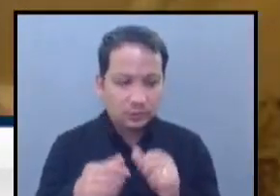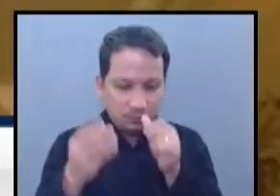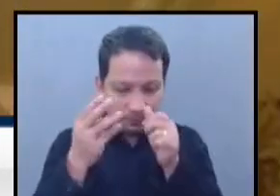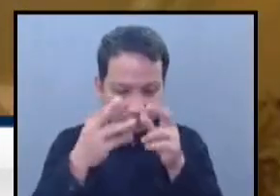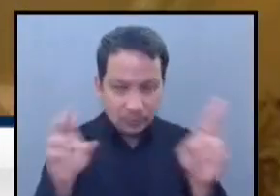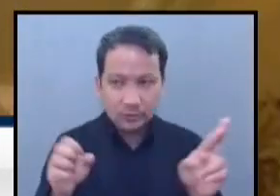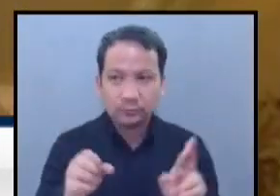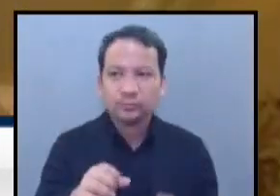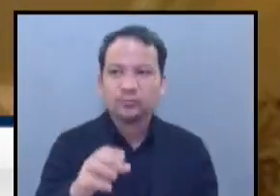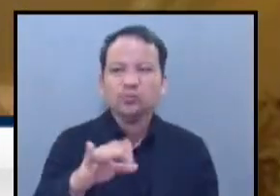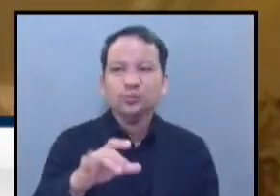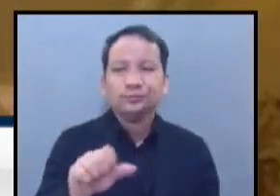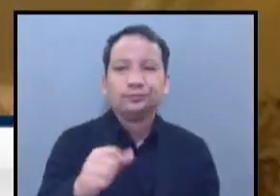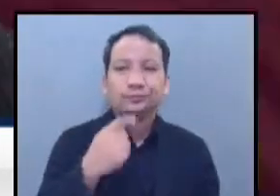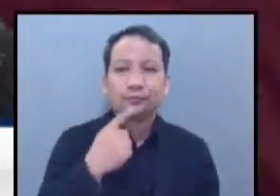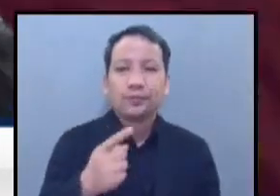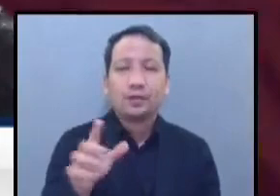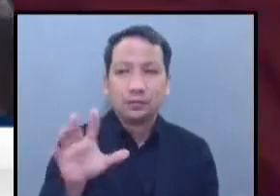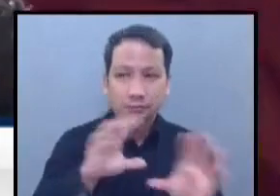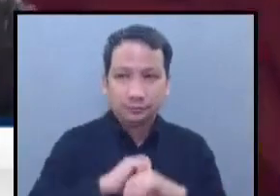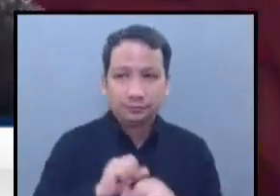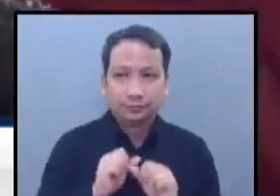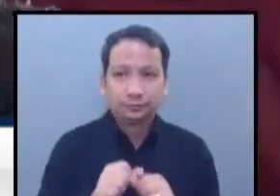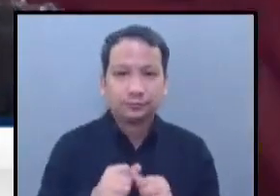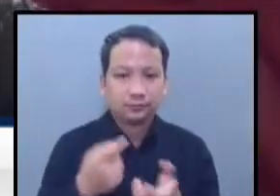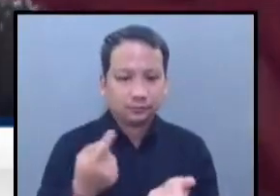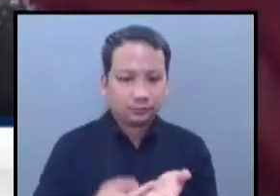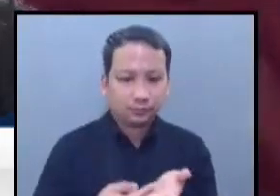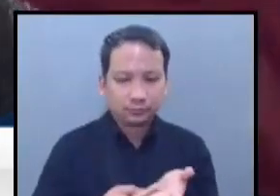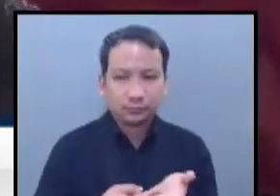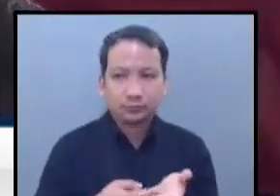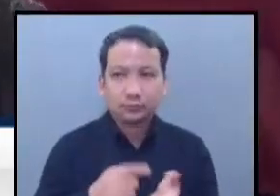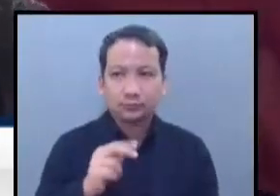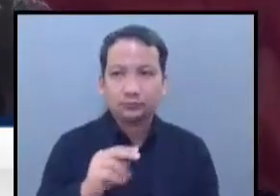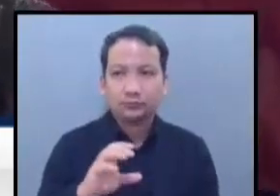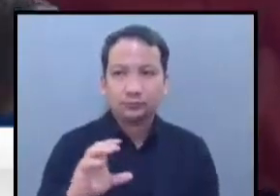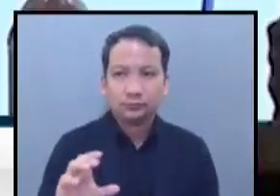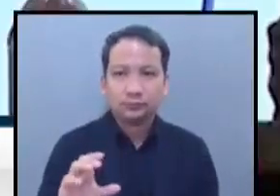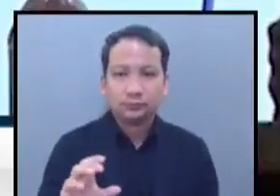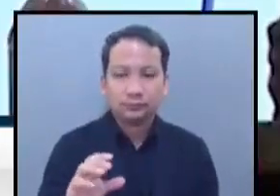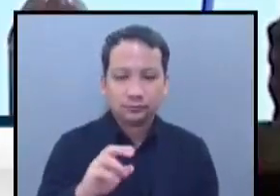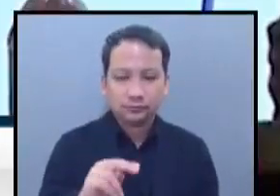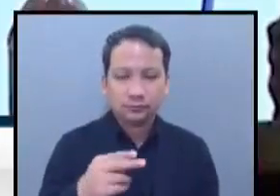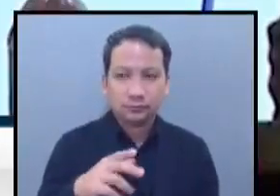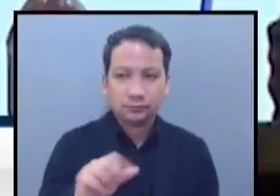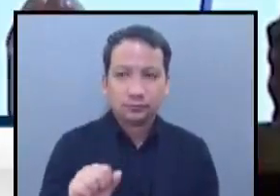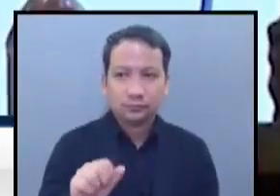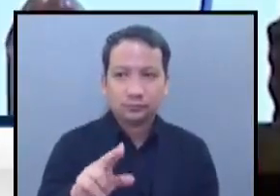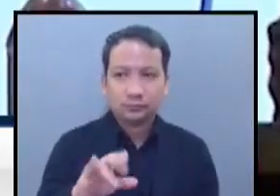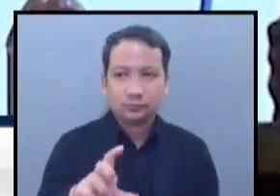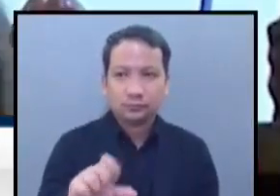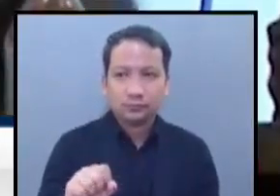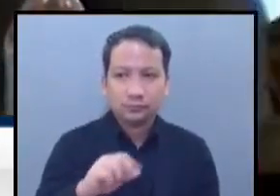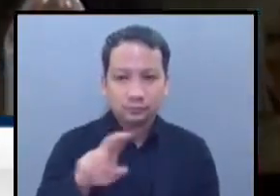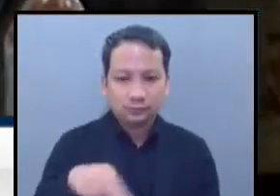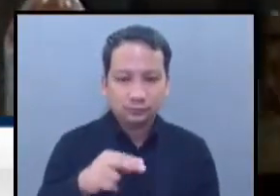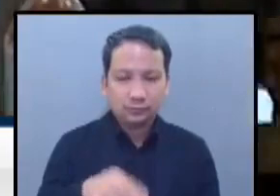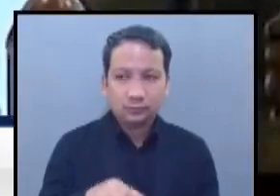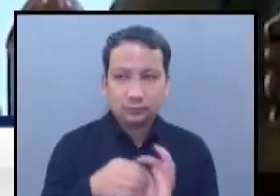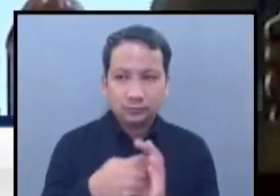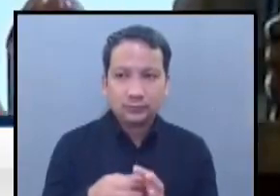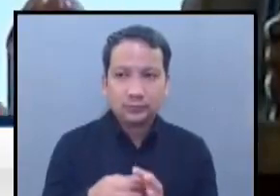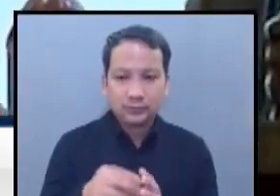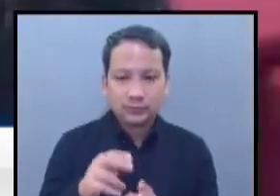Singson Jr. pagkatapos ng pakikipagpulong nito sa NCCA, NHCP at UNESCO National Commission of the Philippines o UNACOM